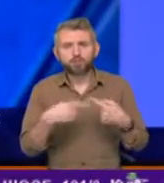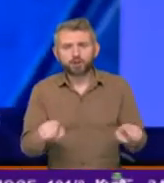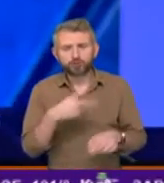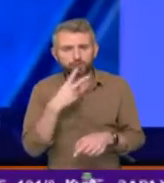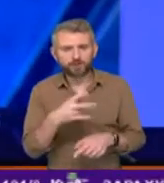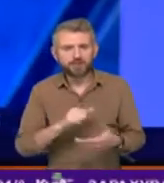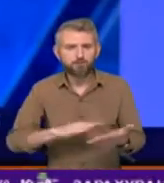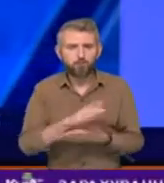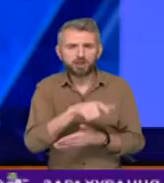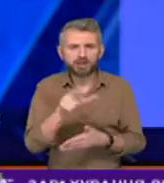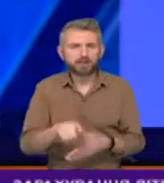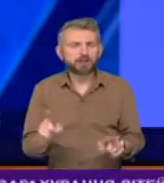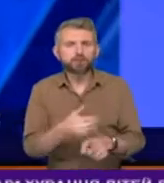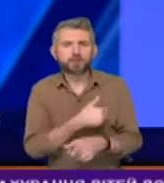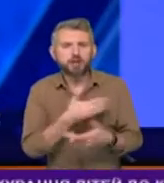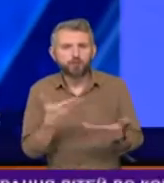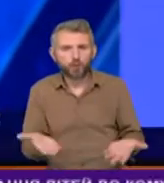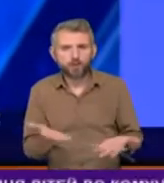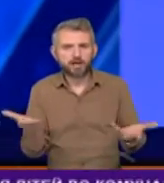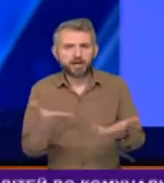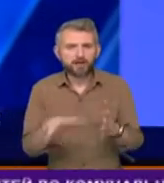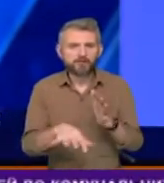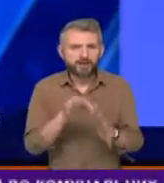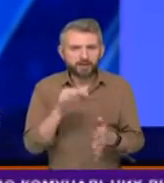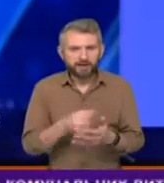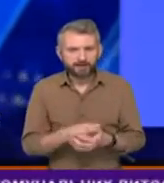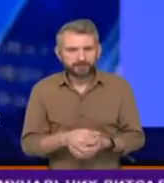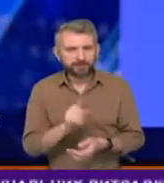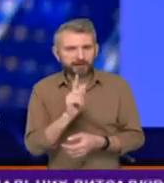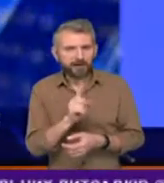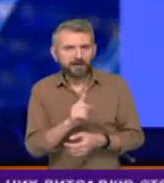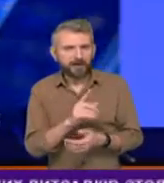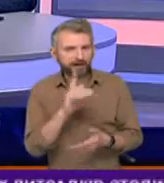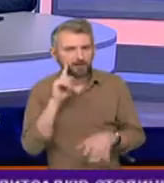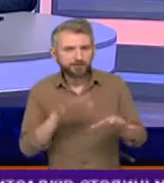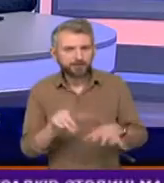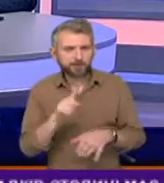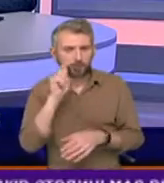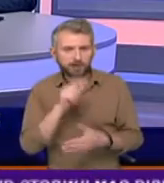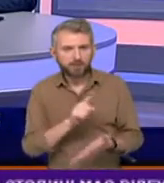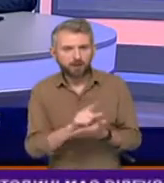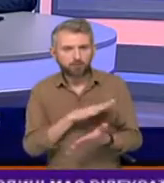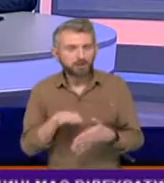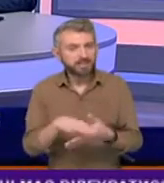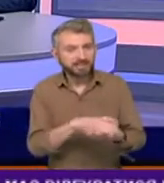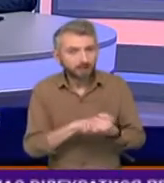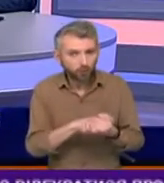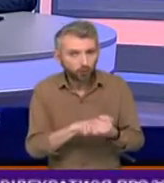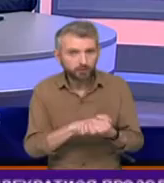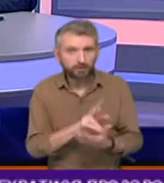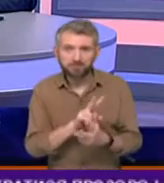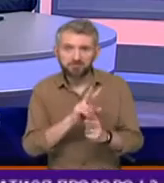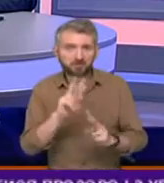на політиків, на що завгодно, на якийсь там вибір певний, але піддати сумніву те, що Україна має бути єдиною, мені здається, ні в кого язик